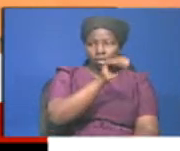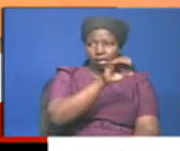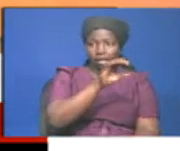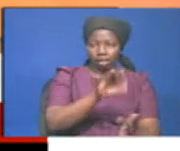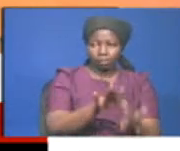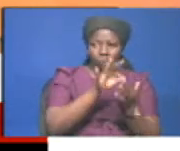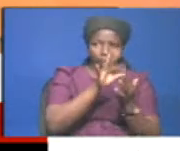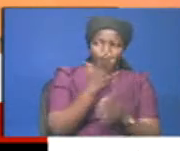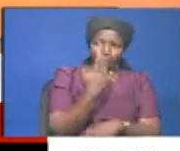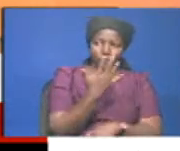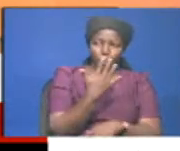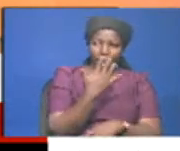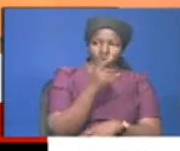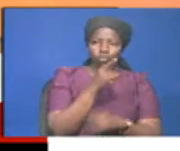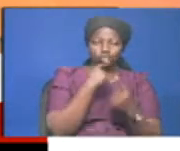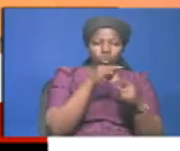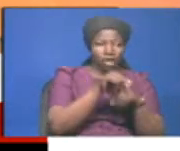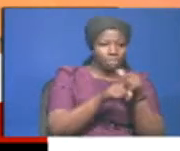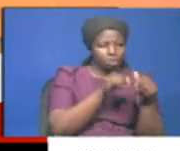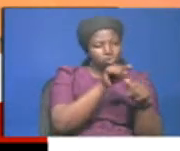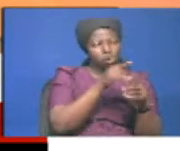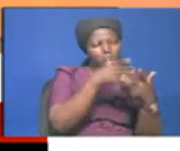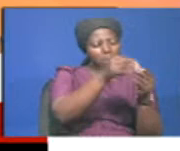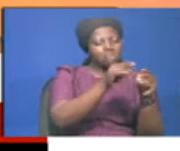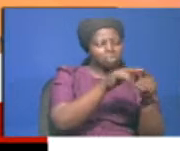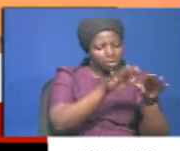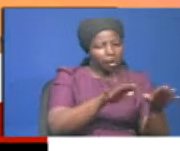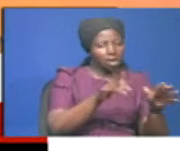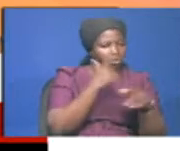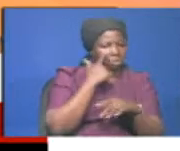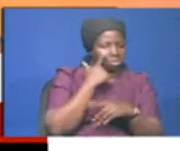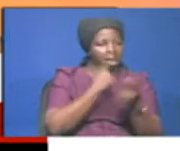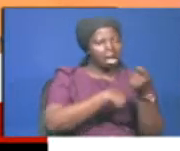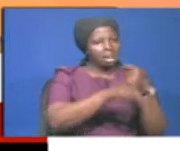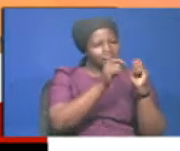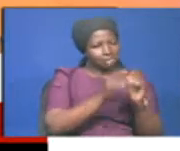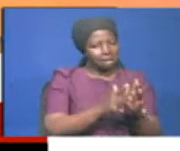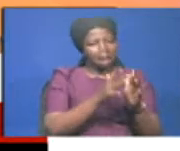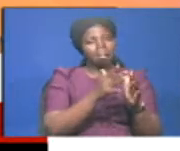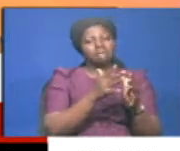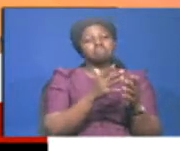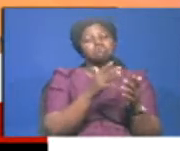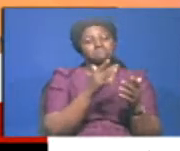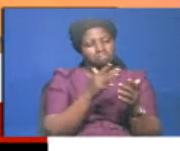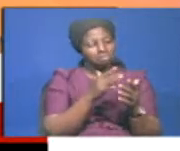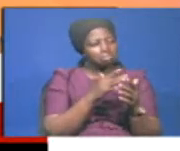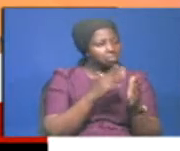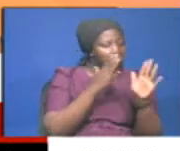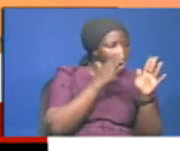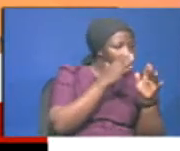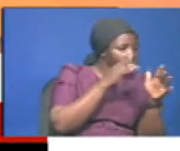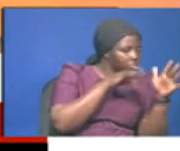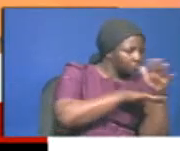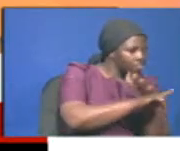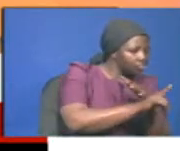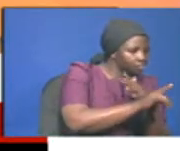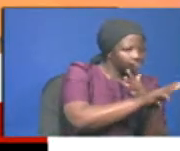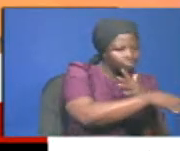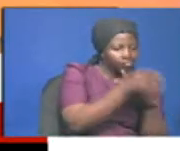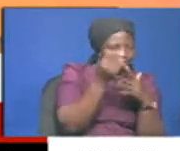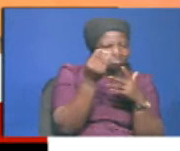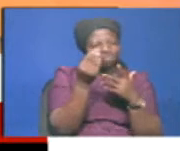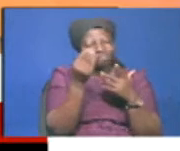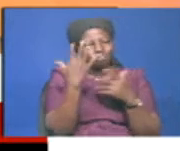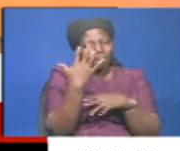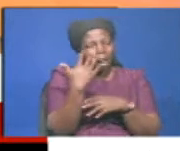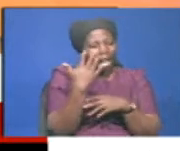Umezungumza kuhusiana na unakwenda pale pengine sokoni, unaona yule muuzaji ameingia mahali kidogo hivi ametoka na mfuko wa plastiki. Ilhali kuna ile